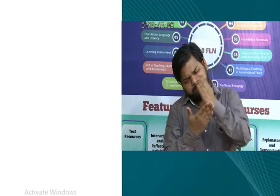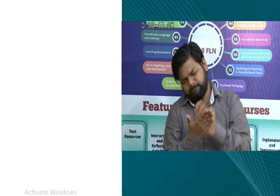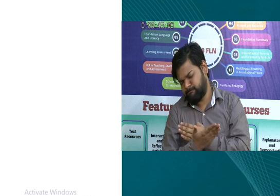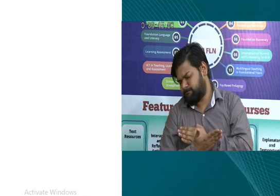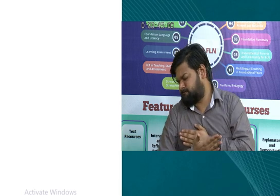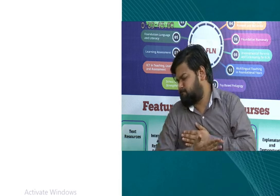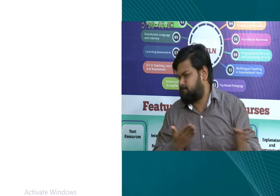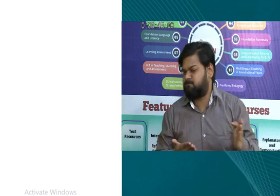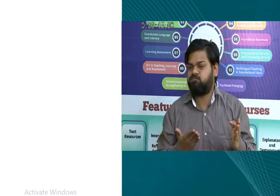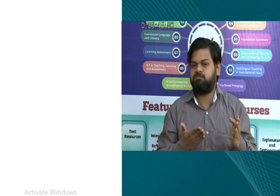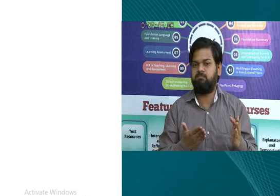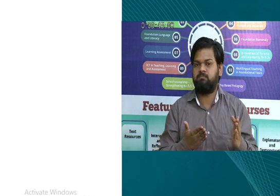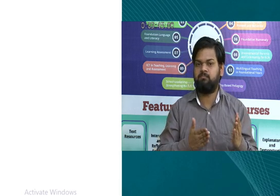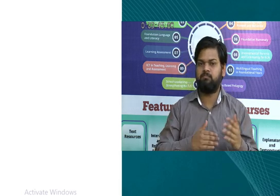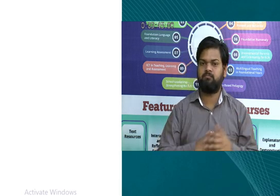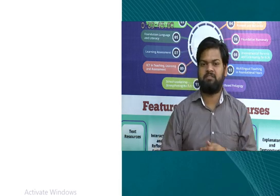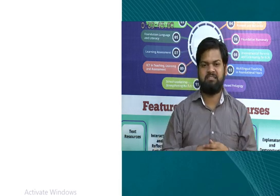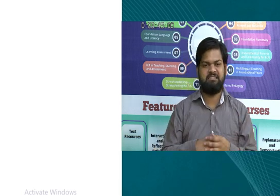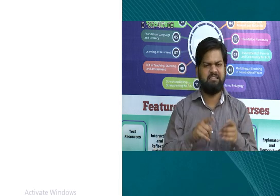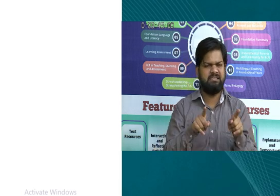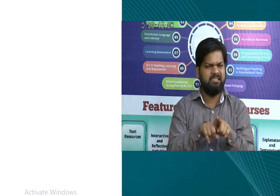क्या है